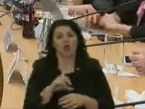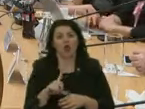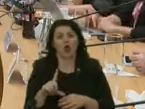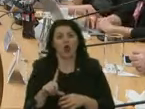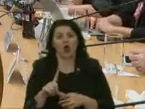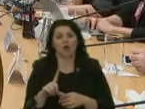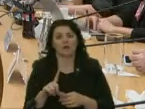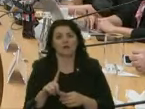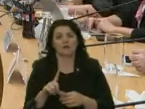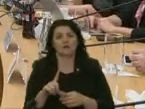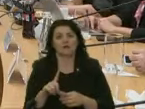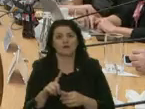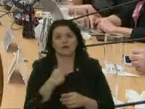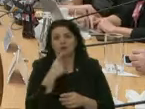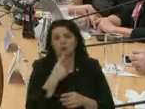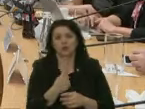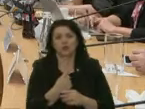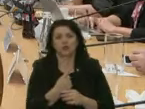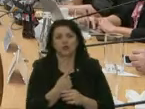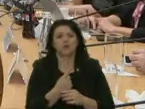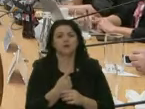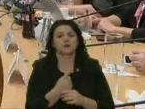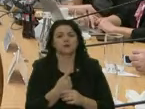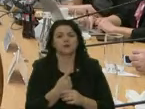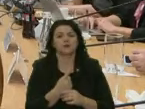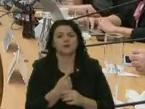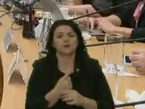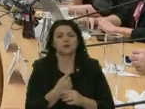Local, s-a spus că